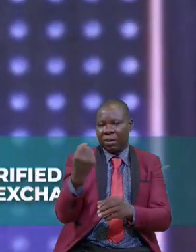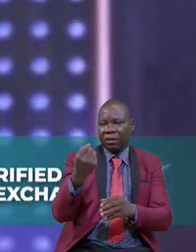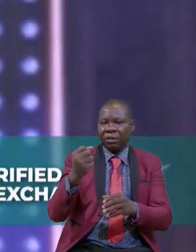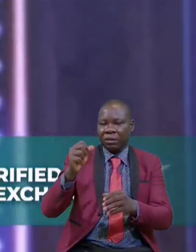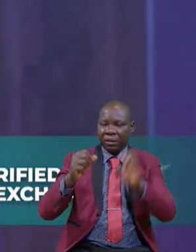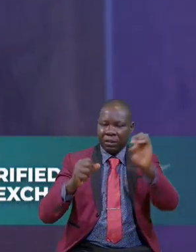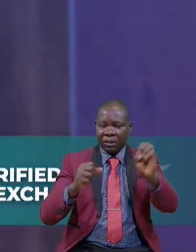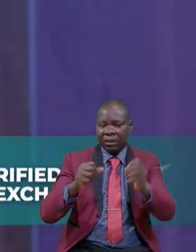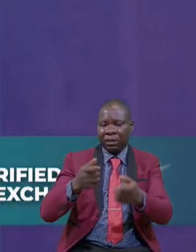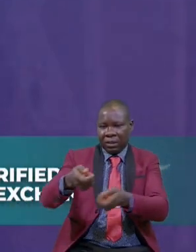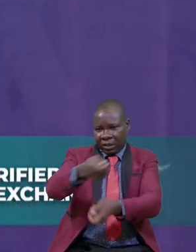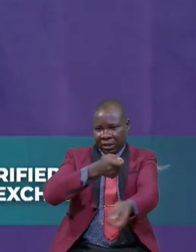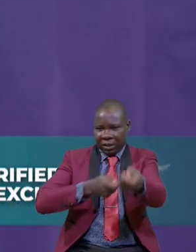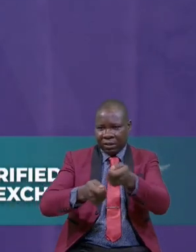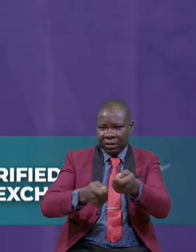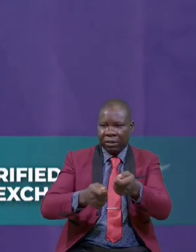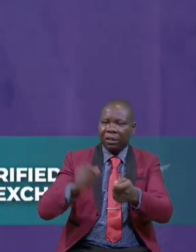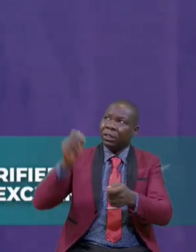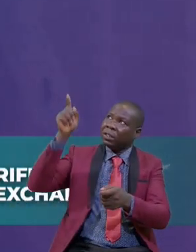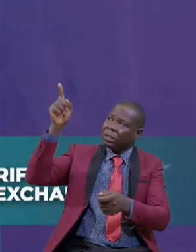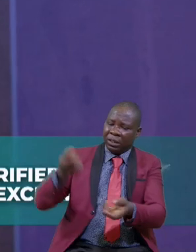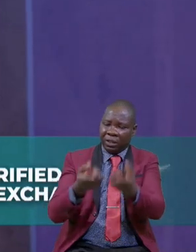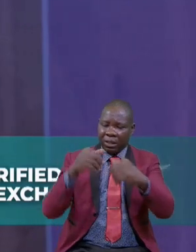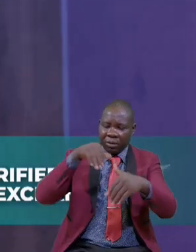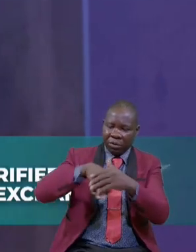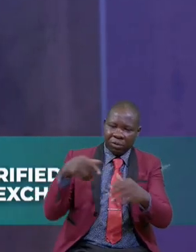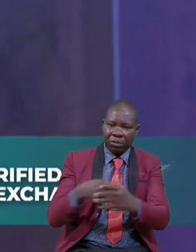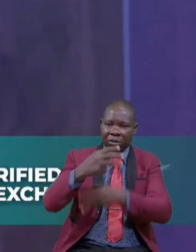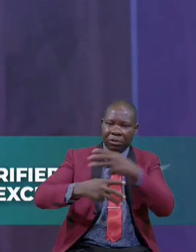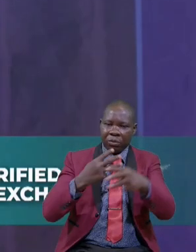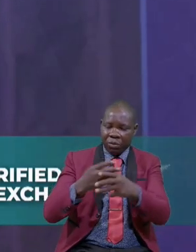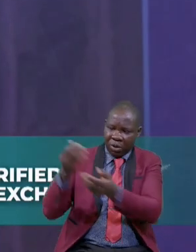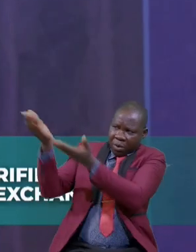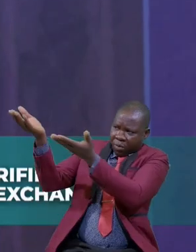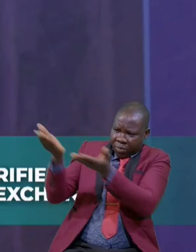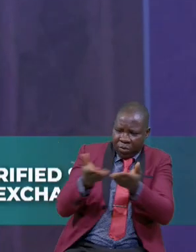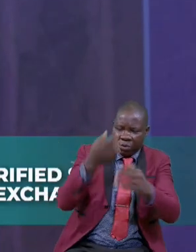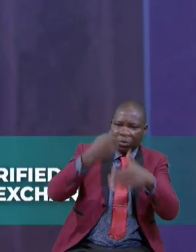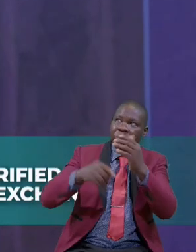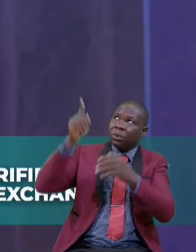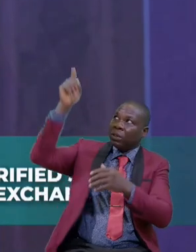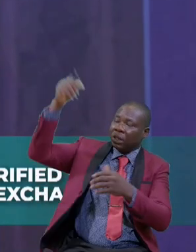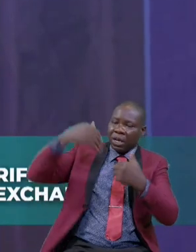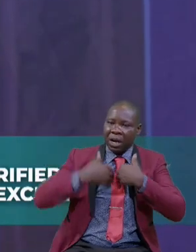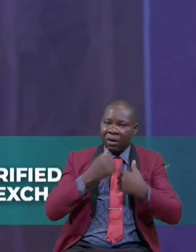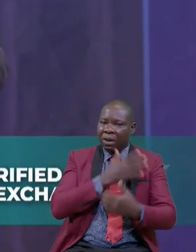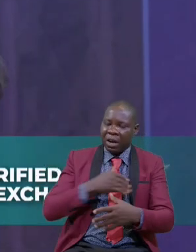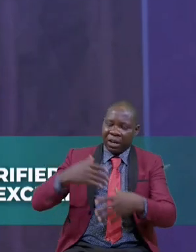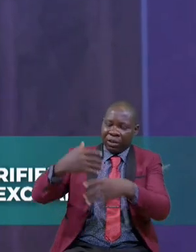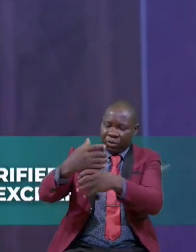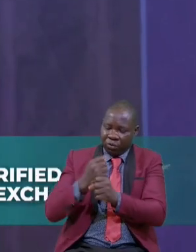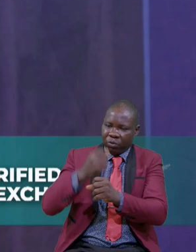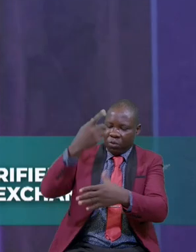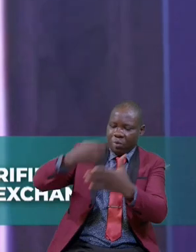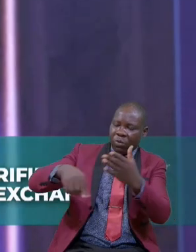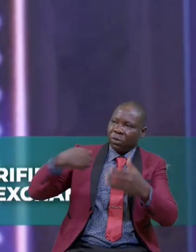a amené ce qu'il avait et il a pris ce que nous avions. Qu'est-ce que nous avions? Nous avions le péché dans nos vies. Et